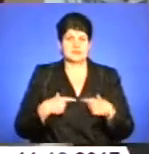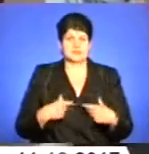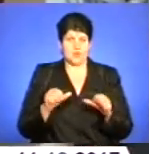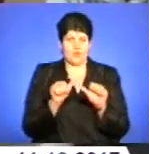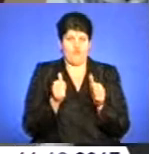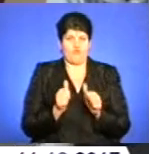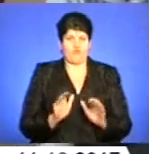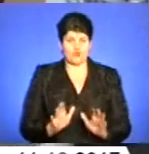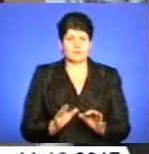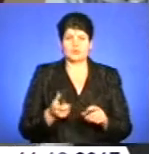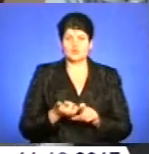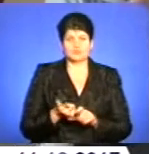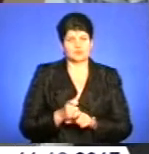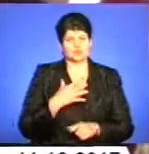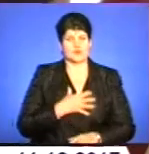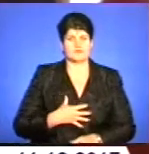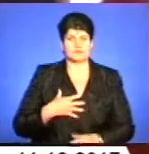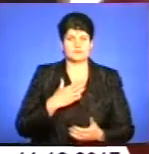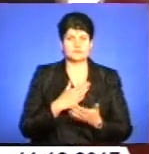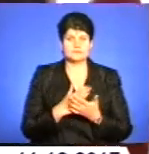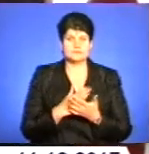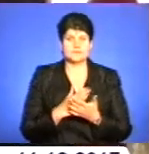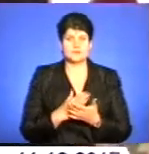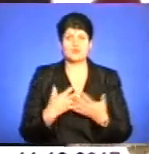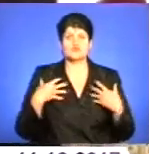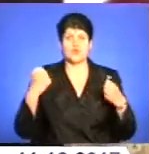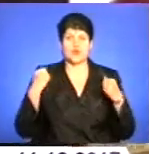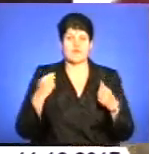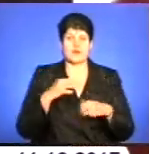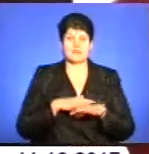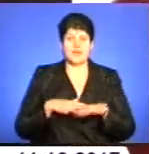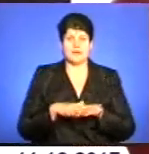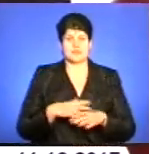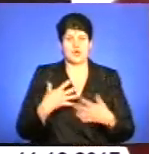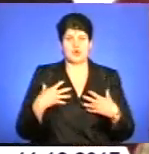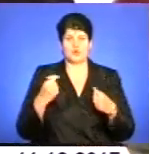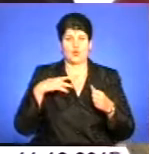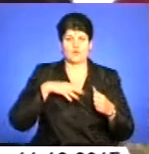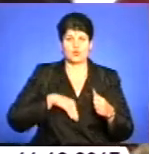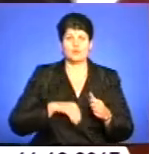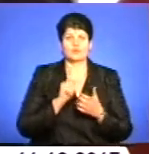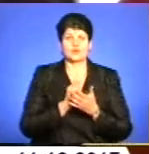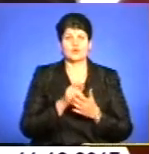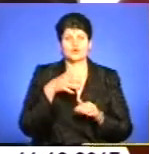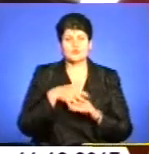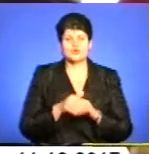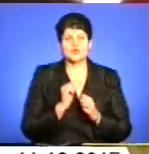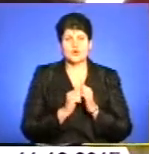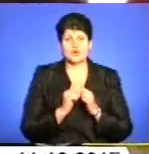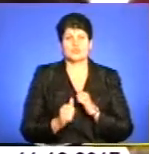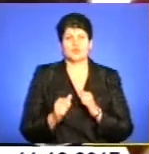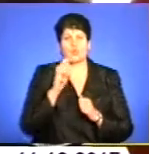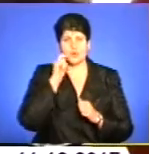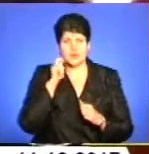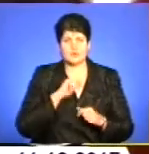для солдатів особливо важливо. Здорові нації, здоровий дух, і ми повинні розуміти, що кожен українець і не лише військовослужбовець